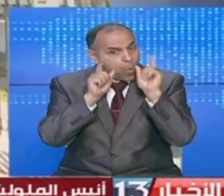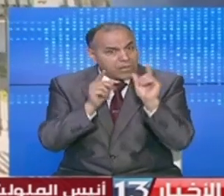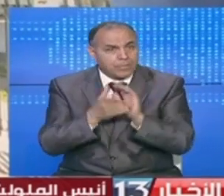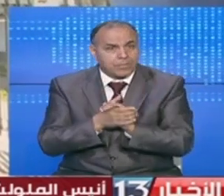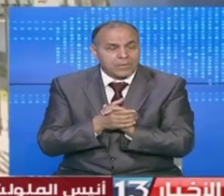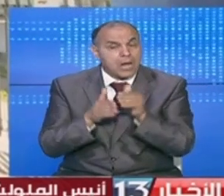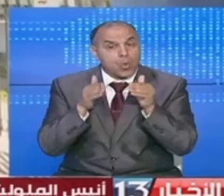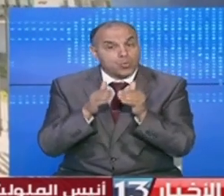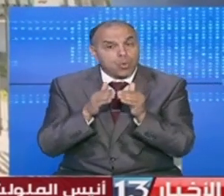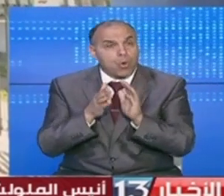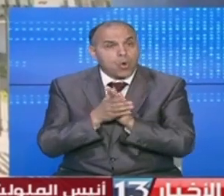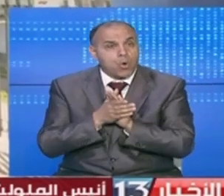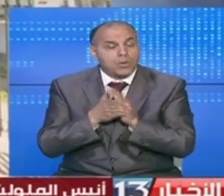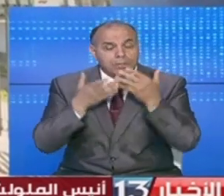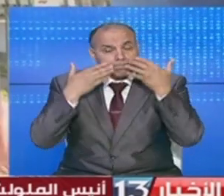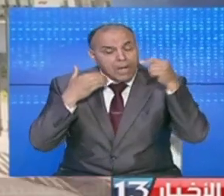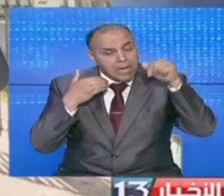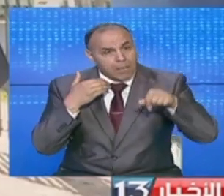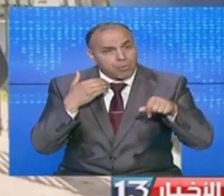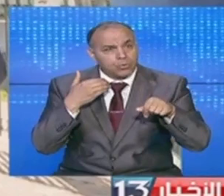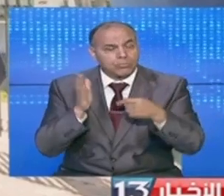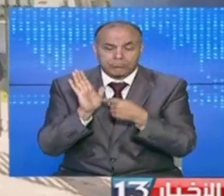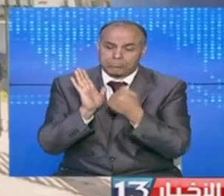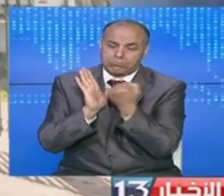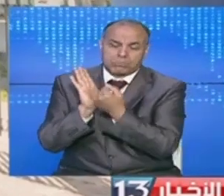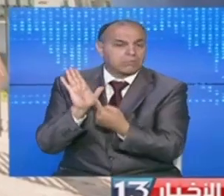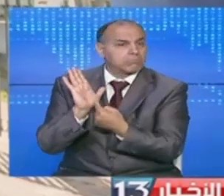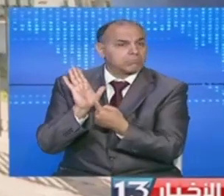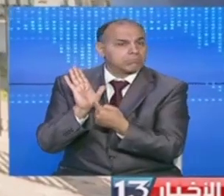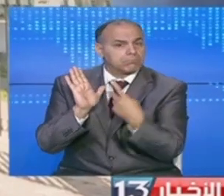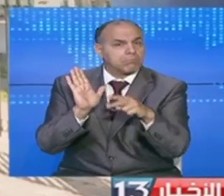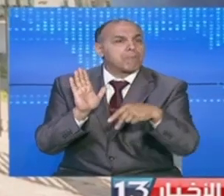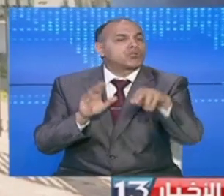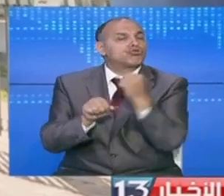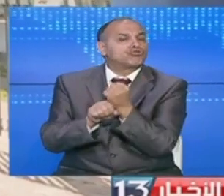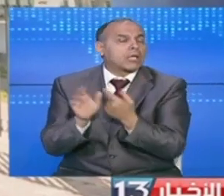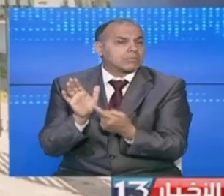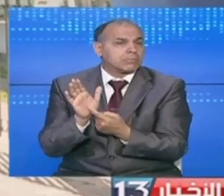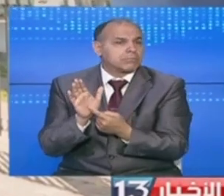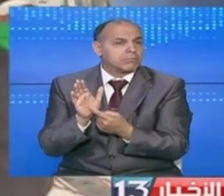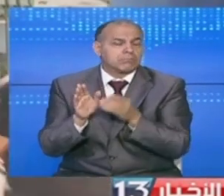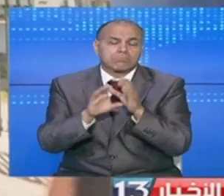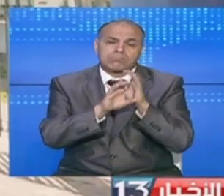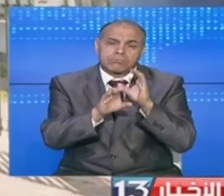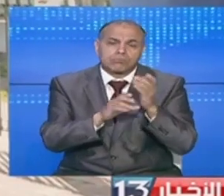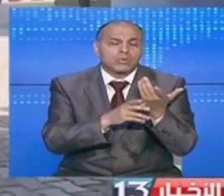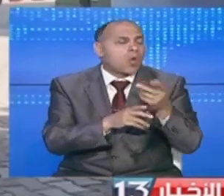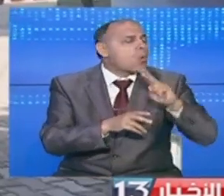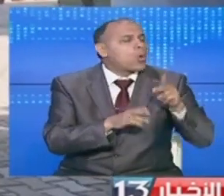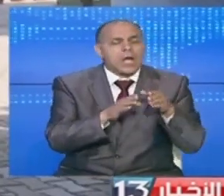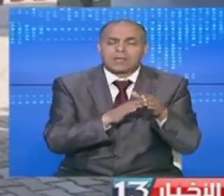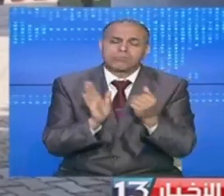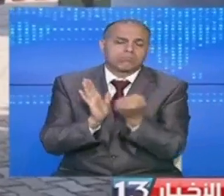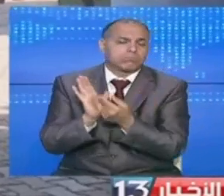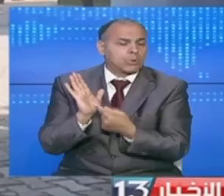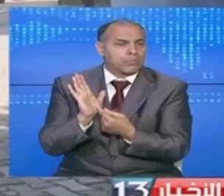راه مطالبين انه يحمل الكمامه وانه يقدم الترخيص نتاعو قبل ان يدخل فضاءات النقل او يدخل وسائل النقل.